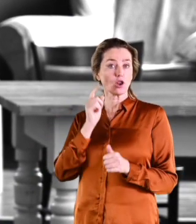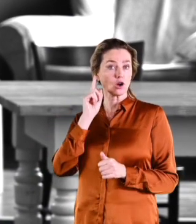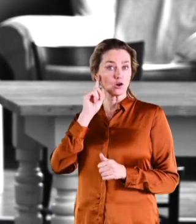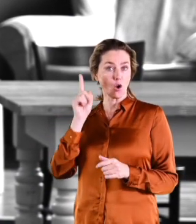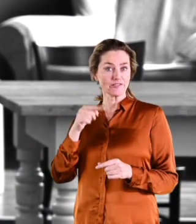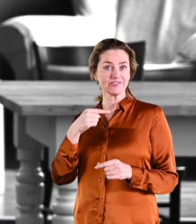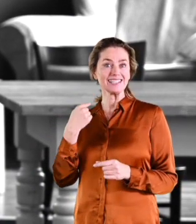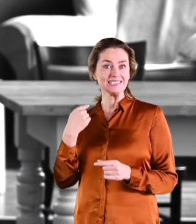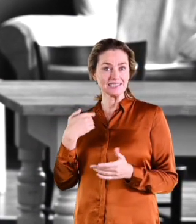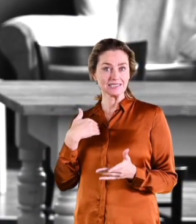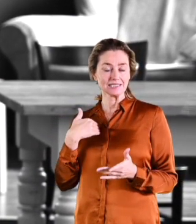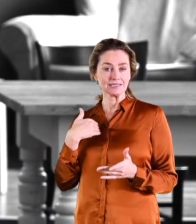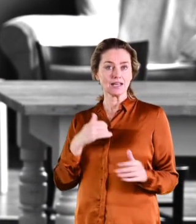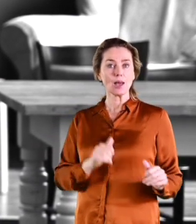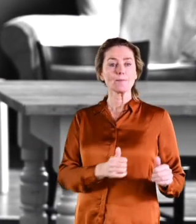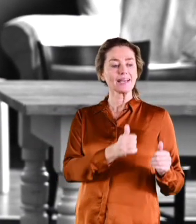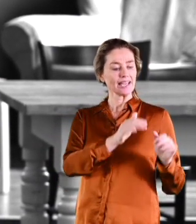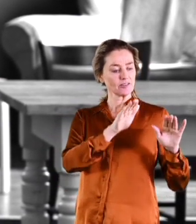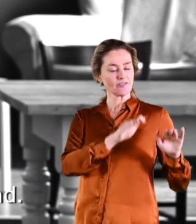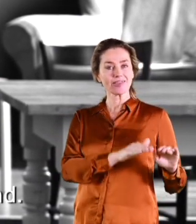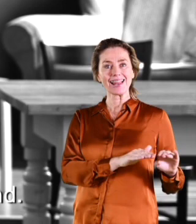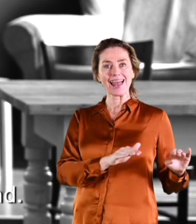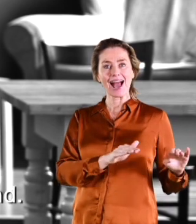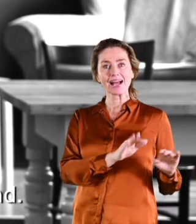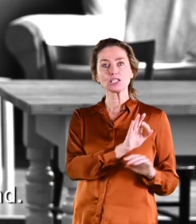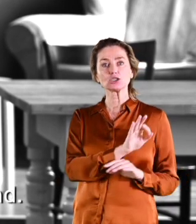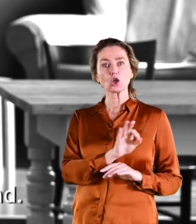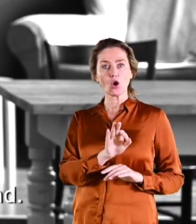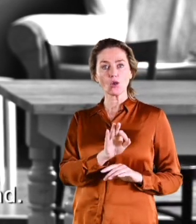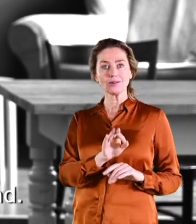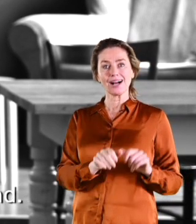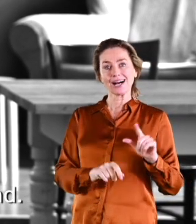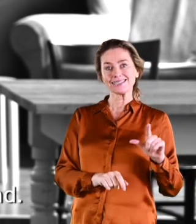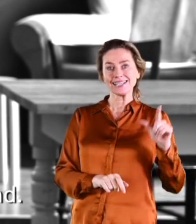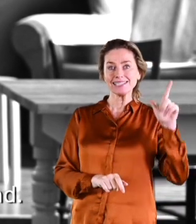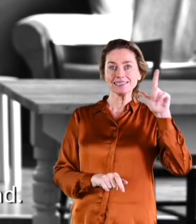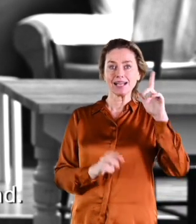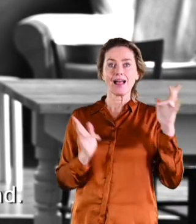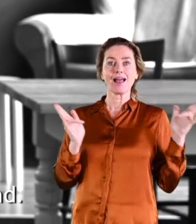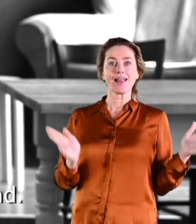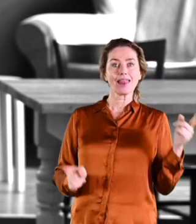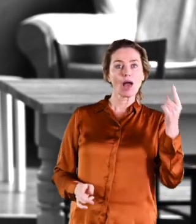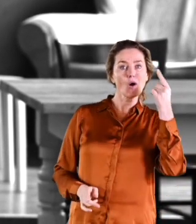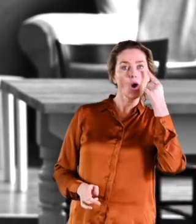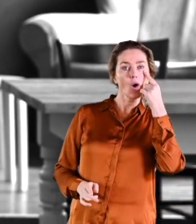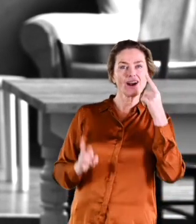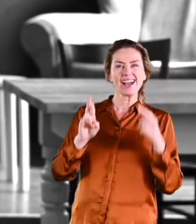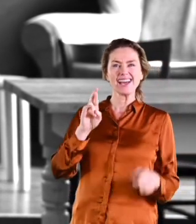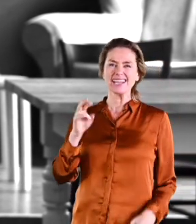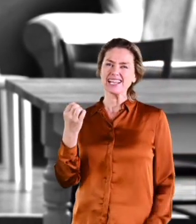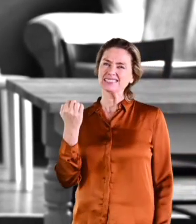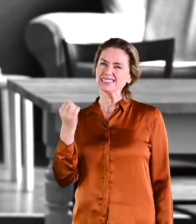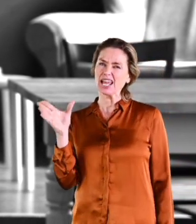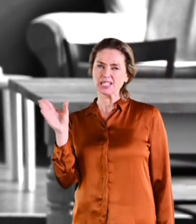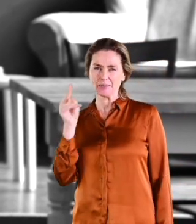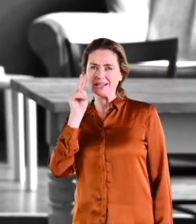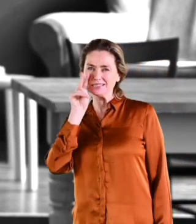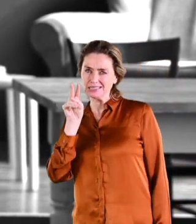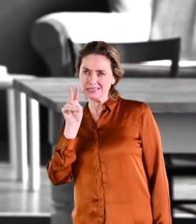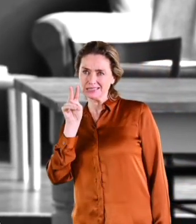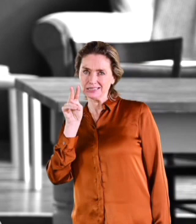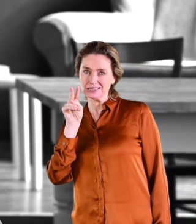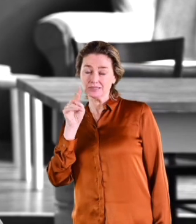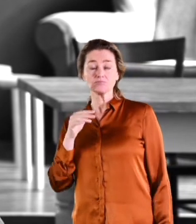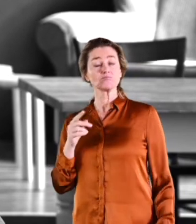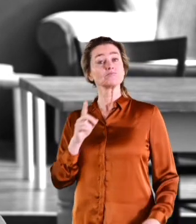Begin van de lagere school, links een lui oog en rechts sterk bijziend. Ik heb gewoon